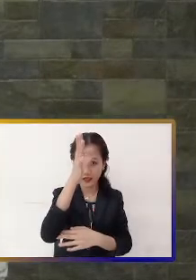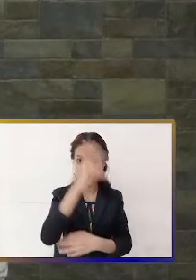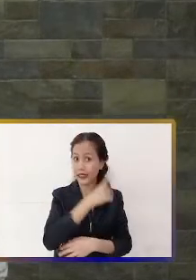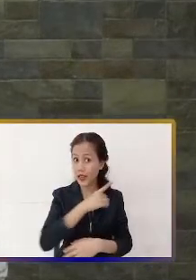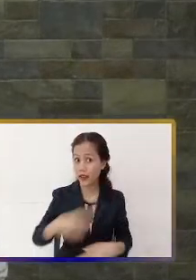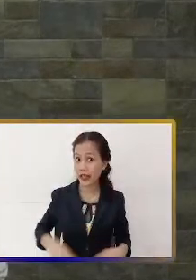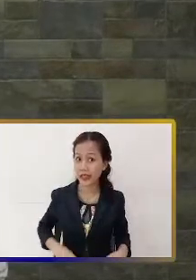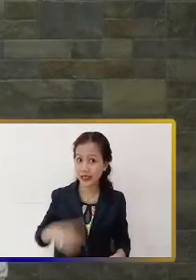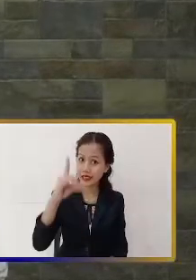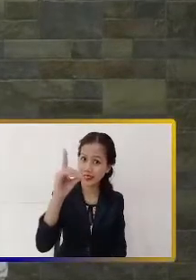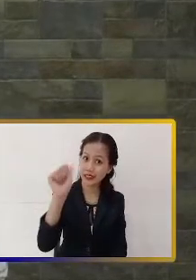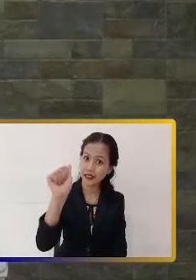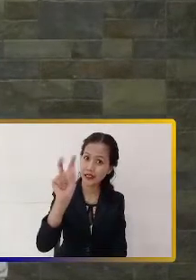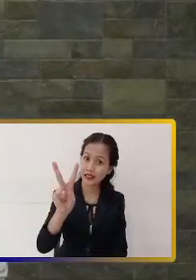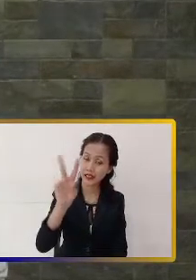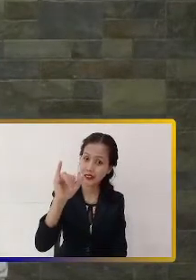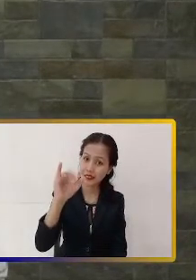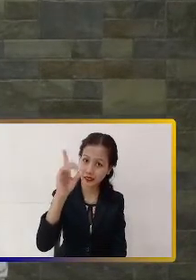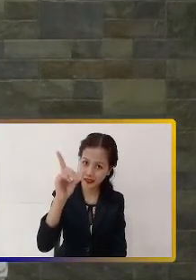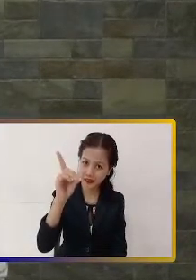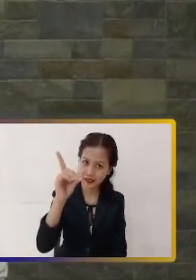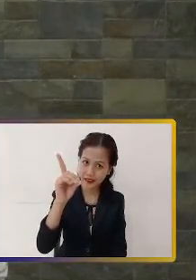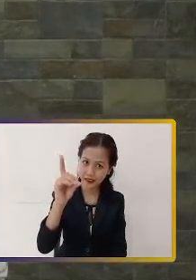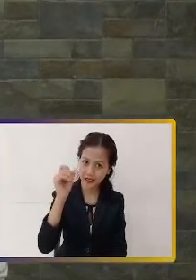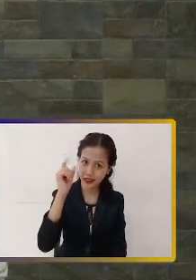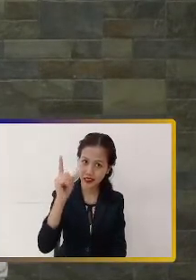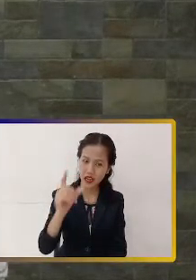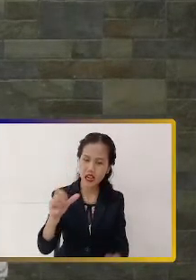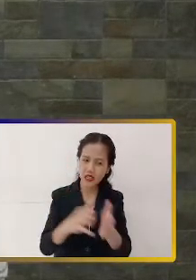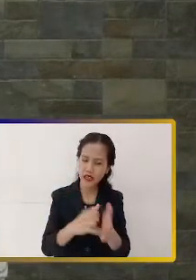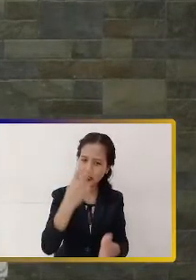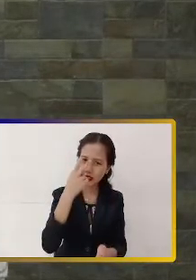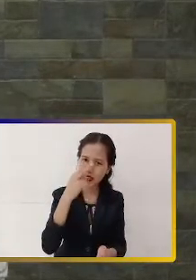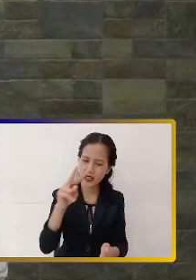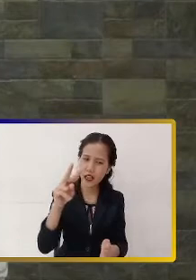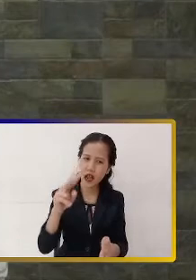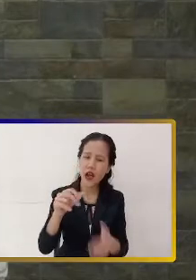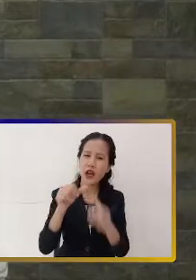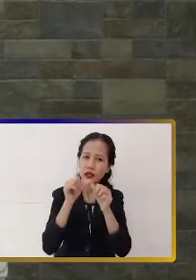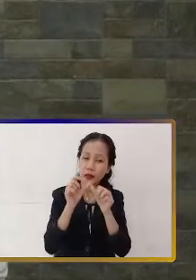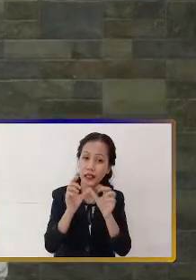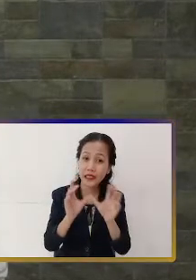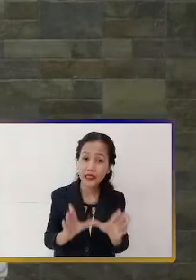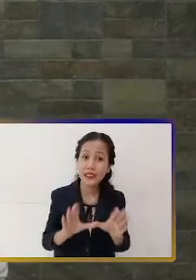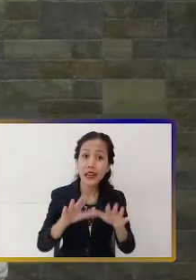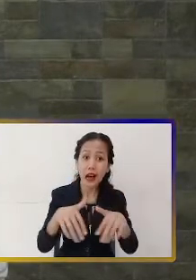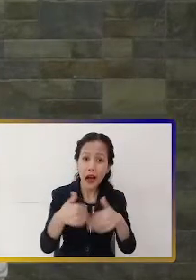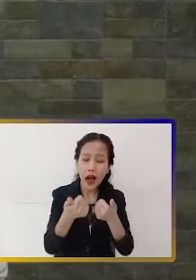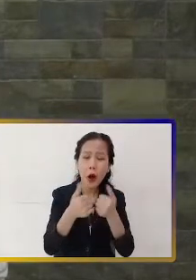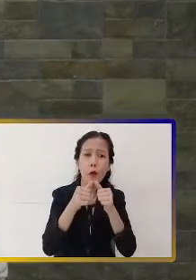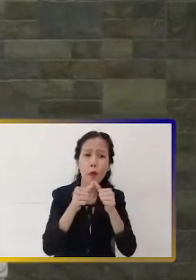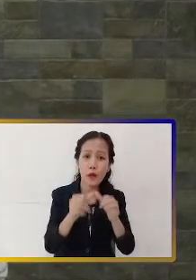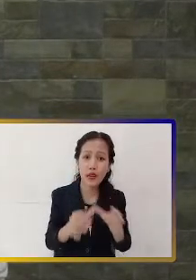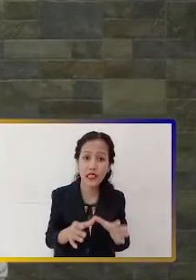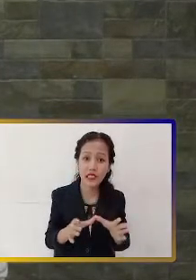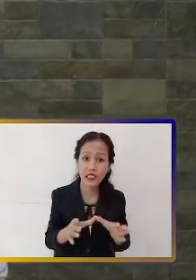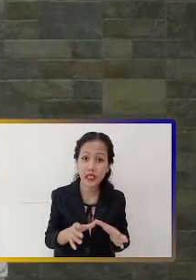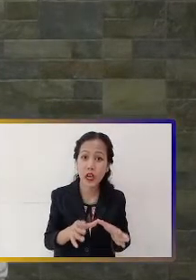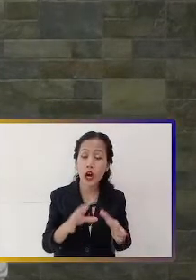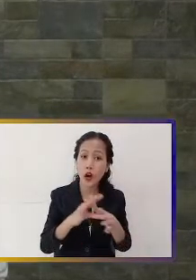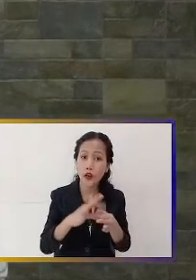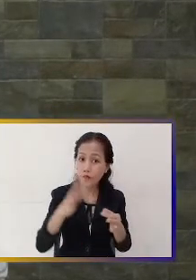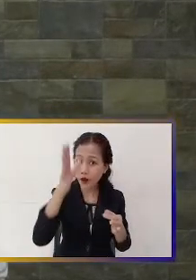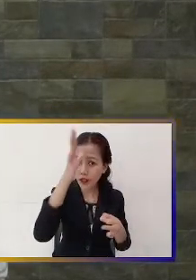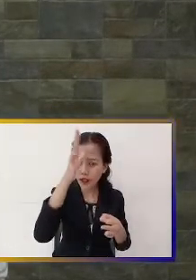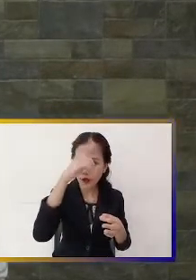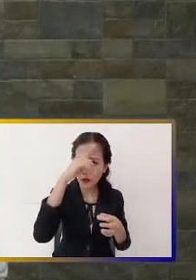sa Panginoon. At nakita niya ang blessing, kung gaano kaganda ang pagpapala ng kanyang ama sapagkat sumusunod sa Panginoon